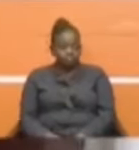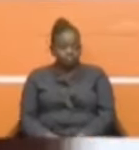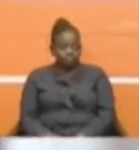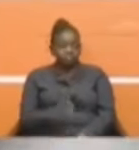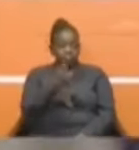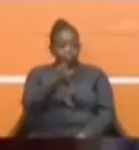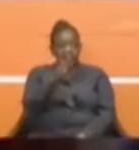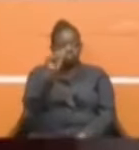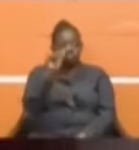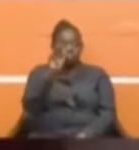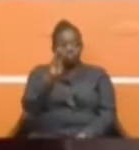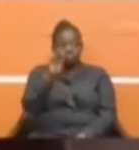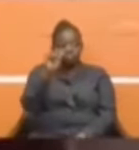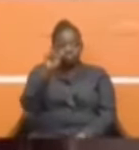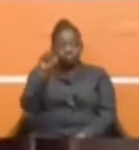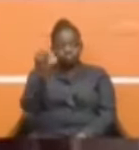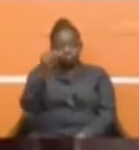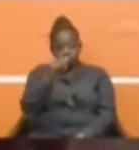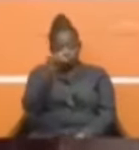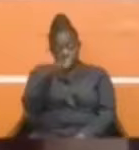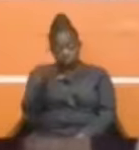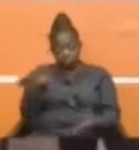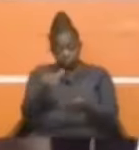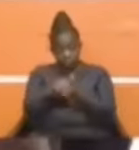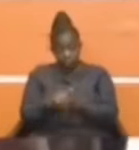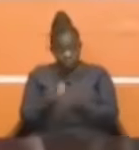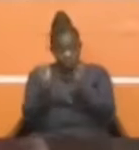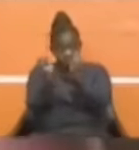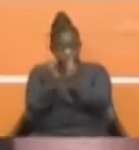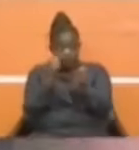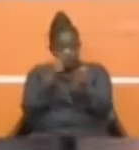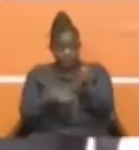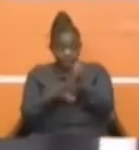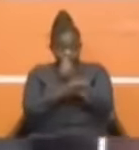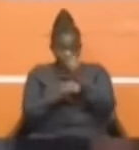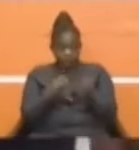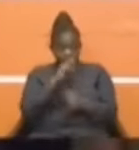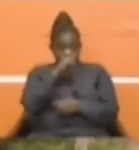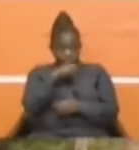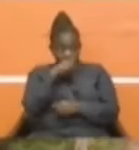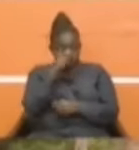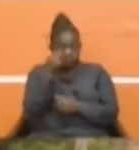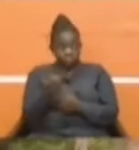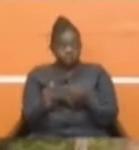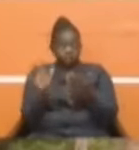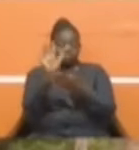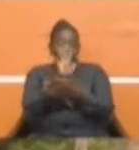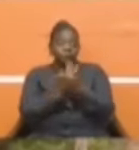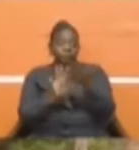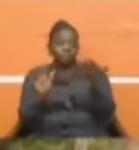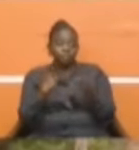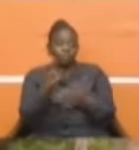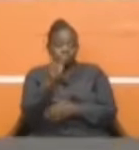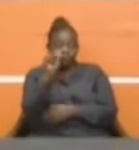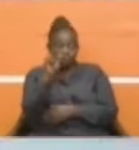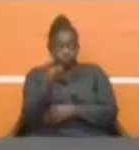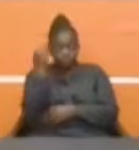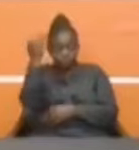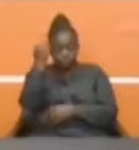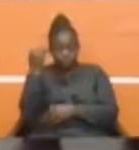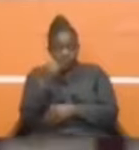Robina nakandi basade semfuka ko yasibisanga mulumizi okubba enkoko mu kiyumba kyokanati bakakulwa ku myo masiko mulamuze Kenneth Gimugu wa kkooti